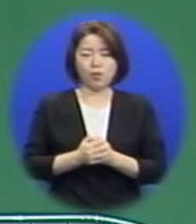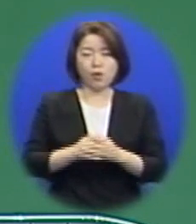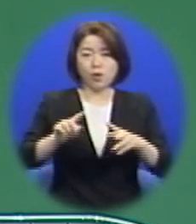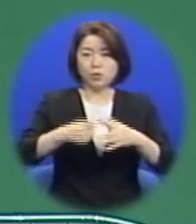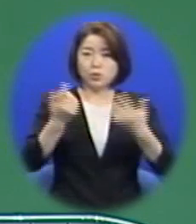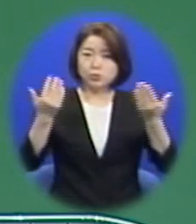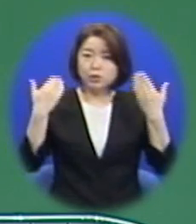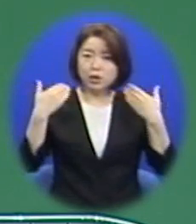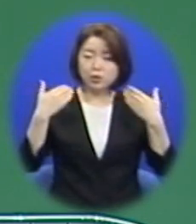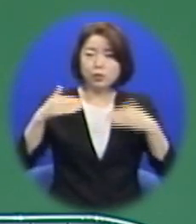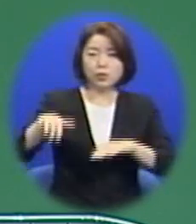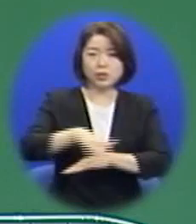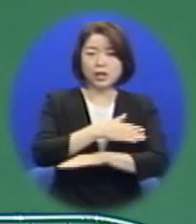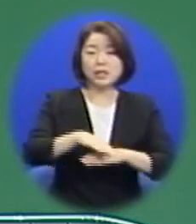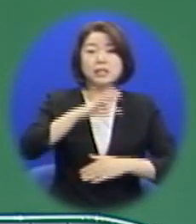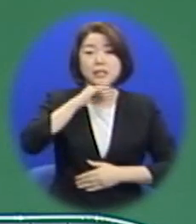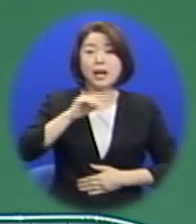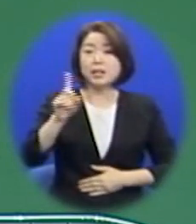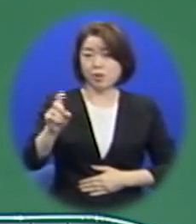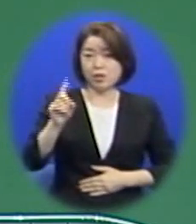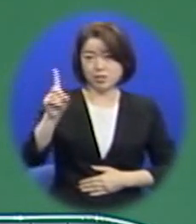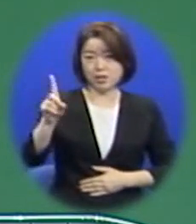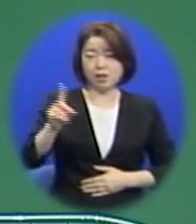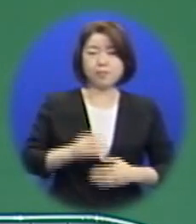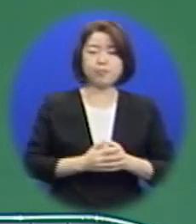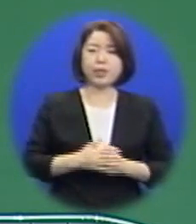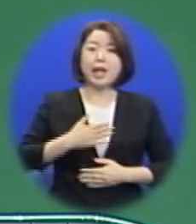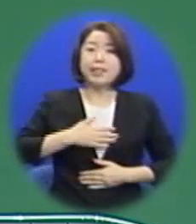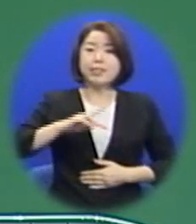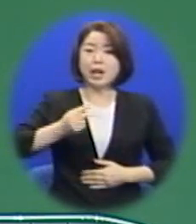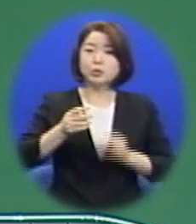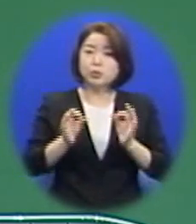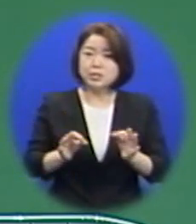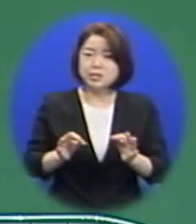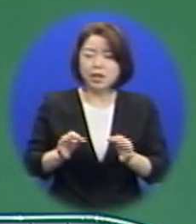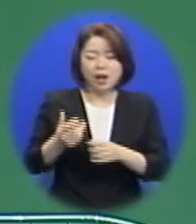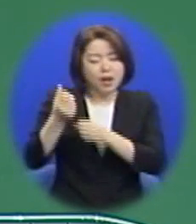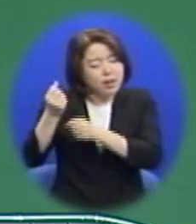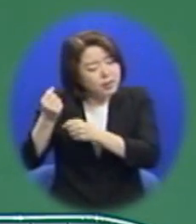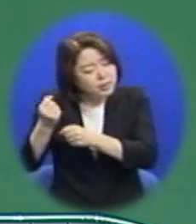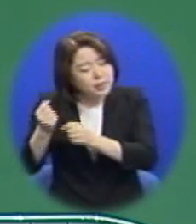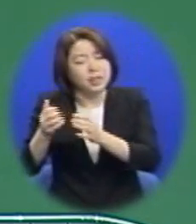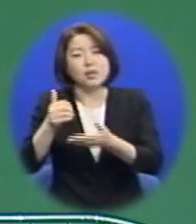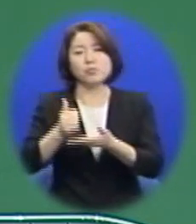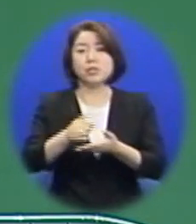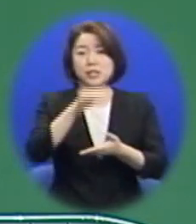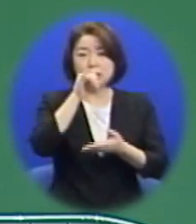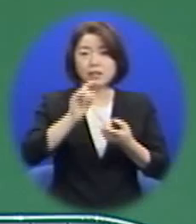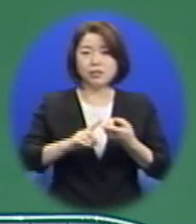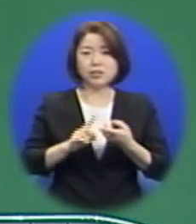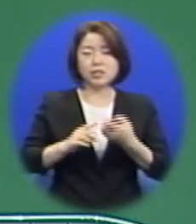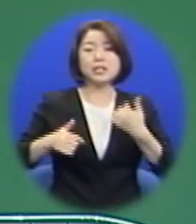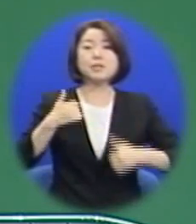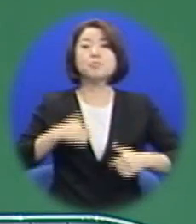초등학교 다니는 11살 된 아이가 나도 이제 의지할 분이 있다는 게 그렇게 기쁘더래요.